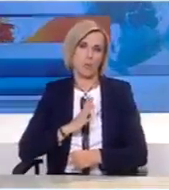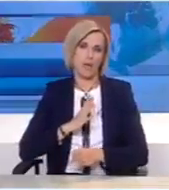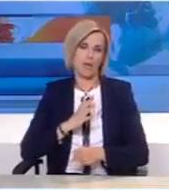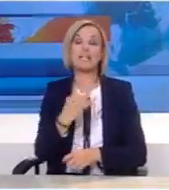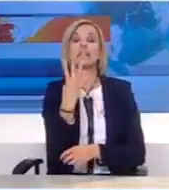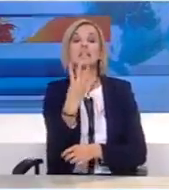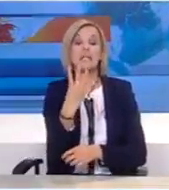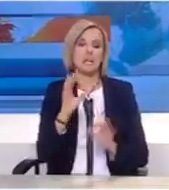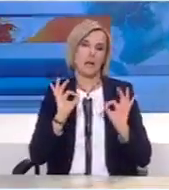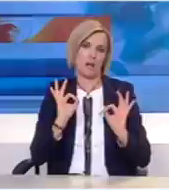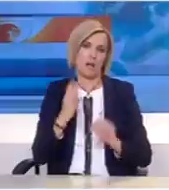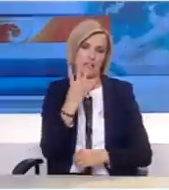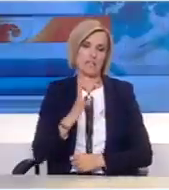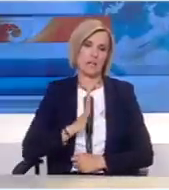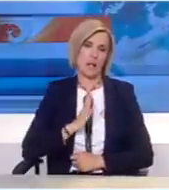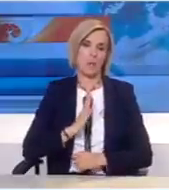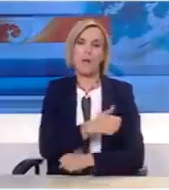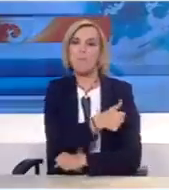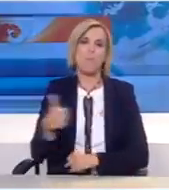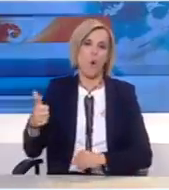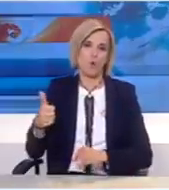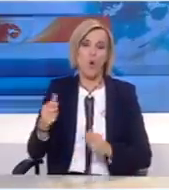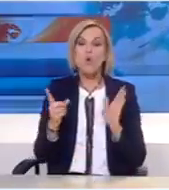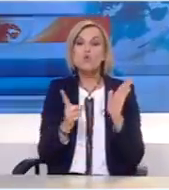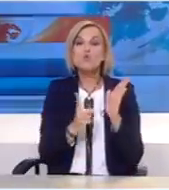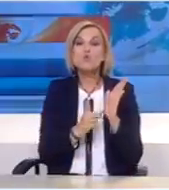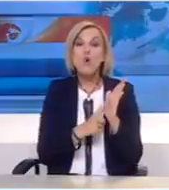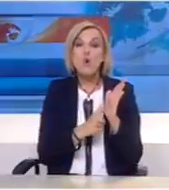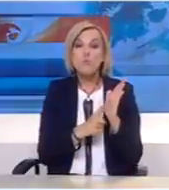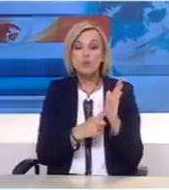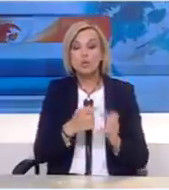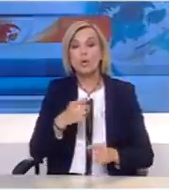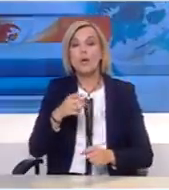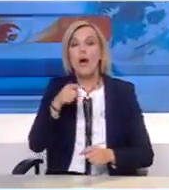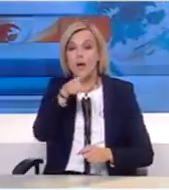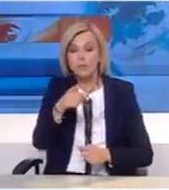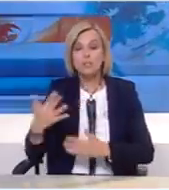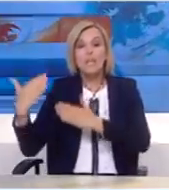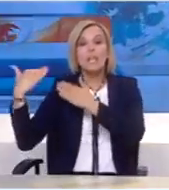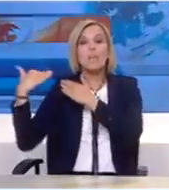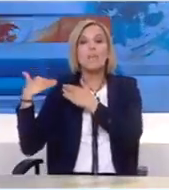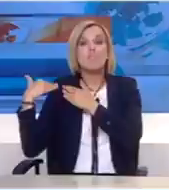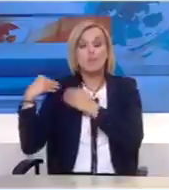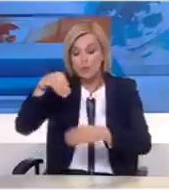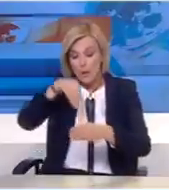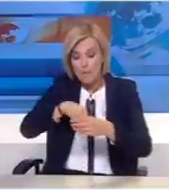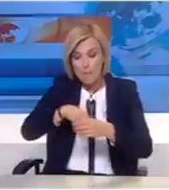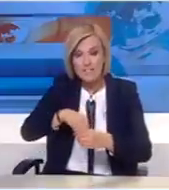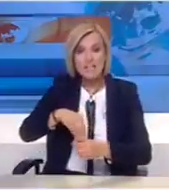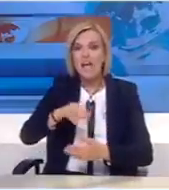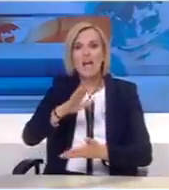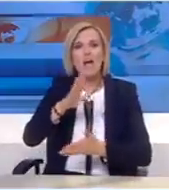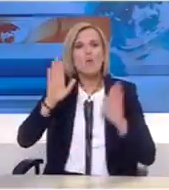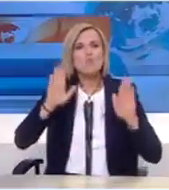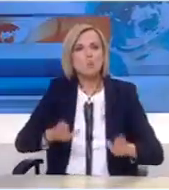τα 4 φυσικά πρόσωπα. Ο κατανόμο θρησκευτικός λειτουργός είναι υπεύθυνος για να λάβει όλα τα προσήκοντα μέτρα, σύμφωνα με την κοινή